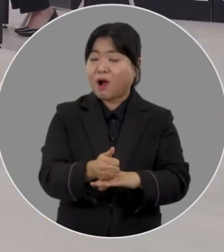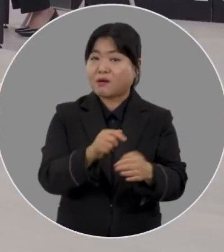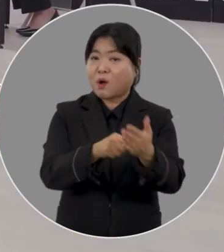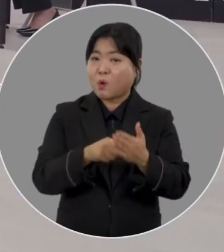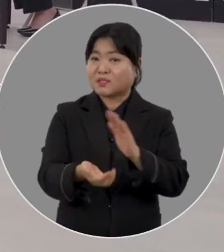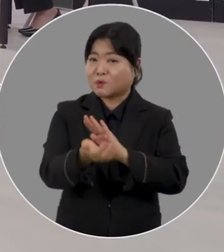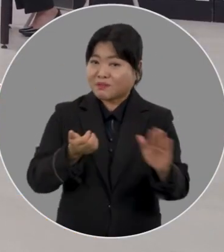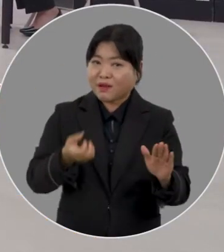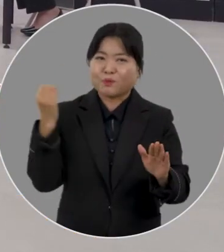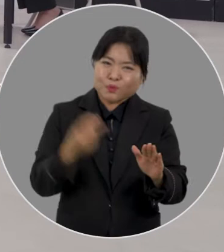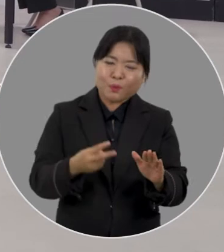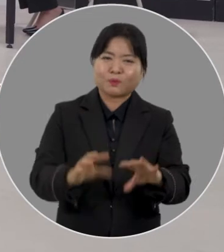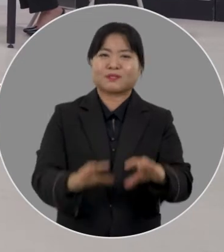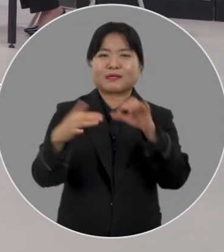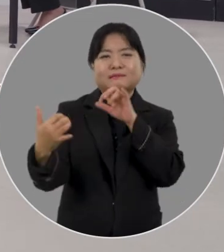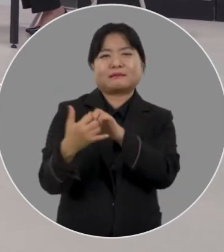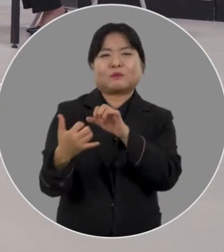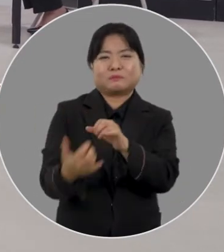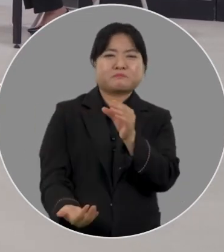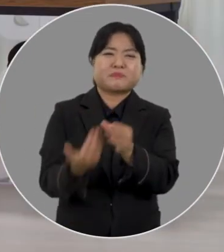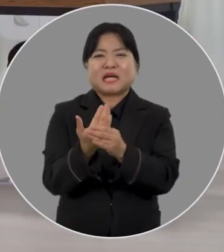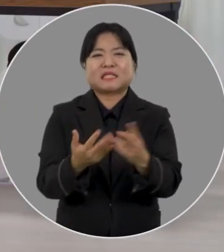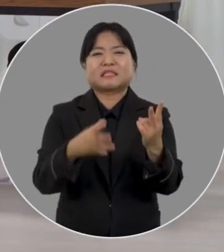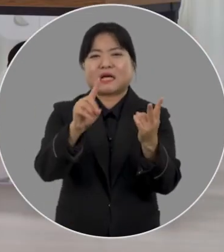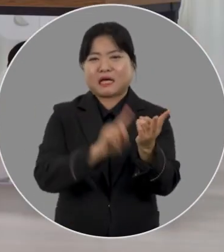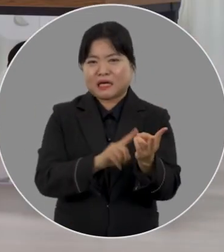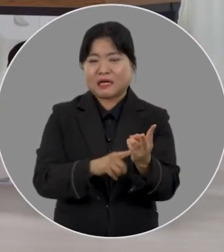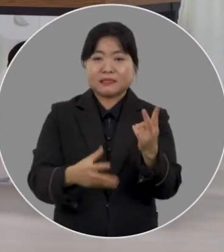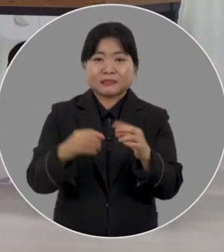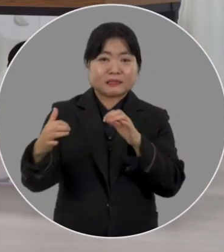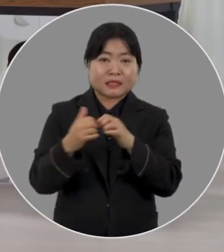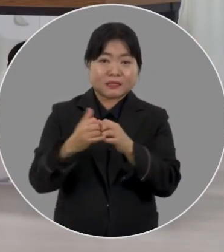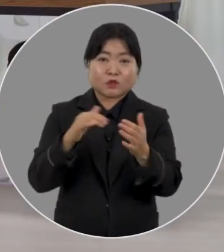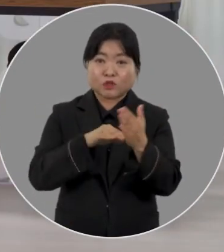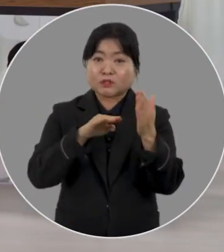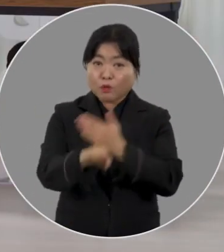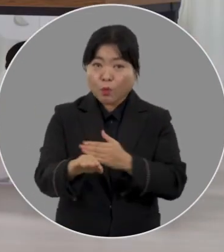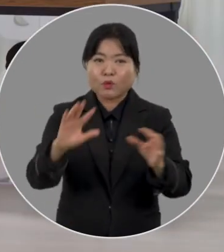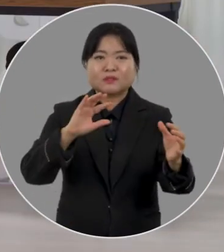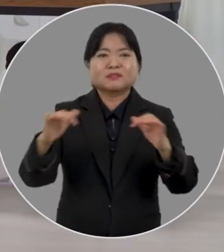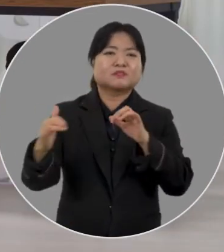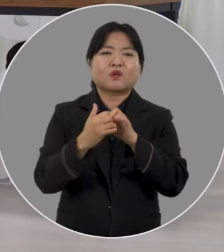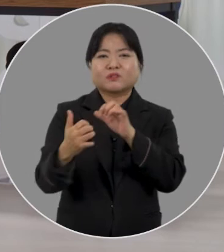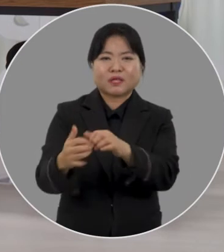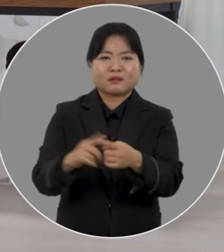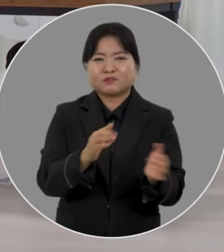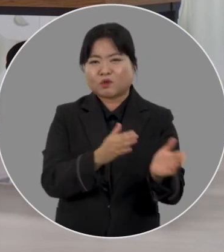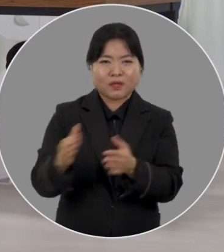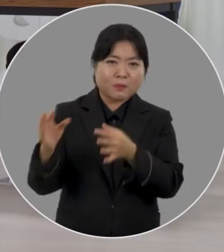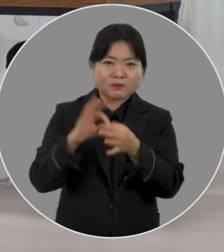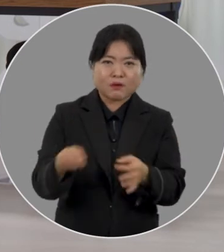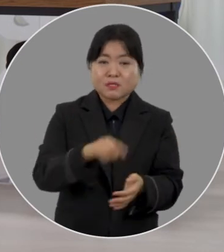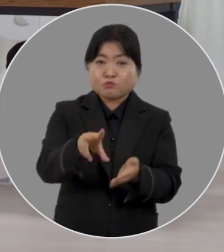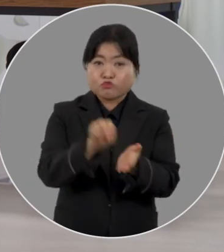또 한 번의 세계대전이 벌어진 거죠. 그래서 2차 세계대전이 끝나고 이 전쟁을 정리하면서 이